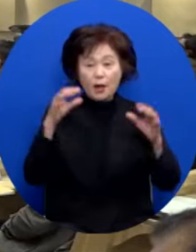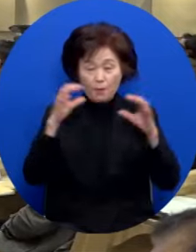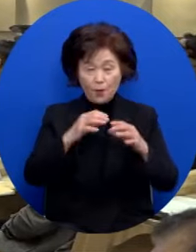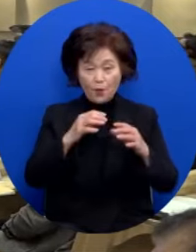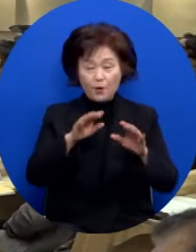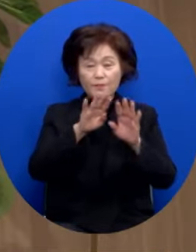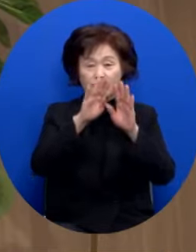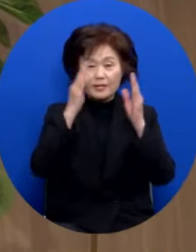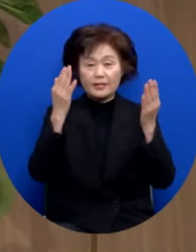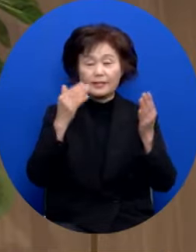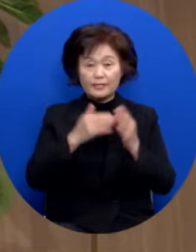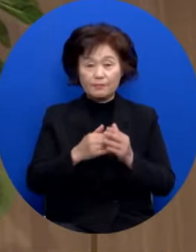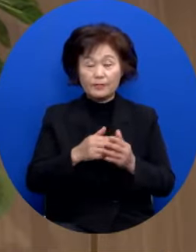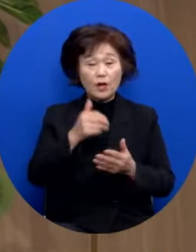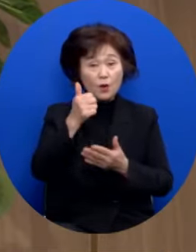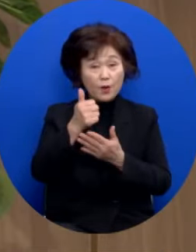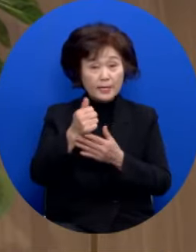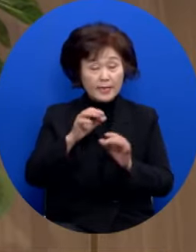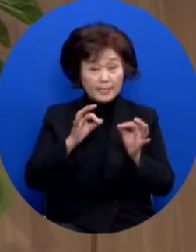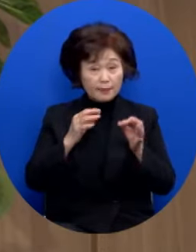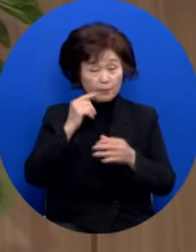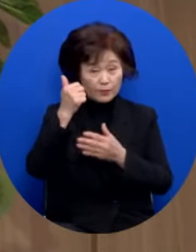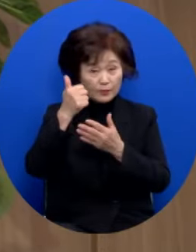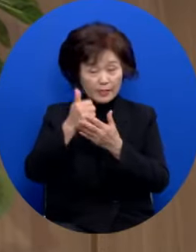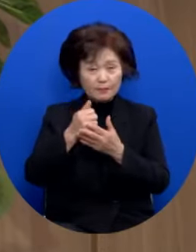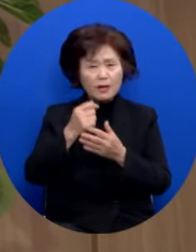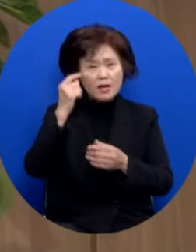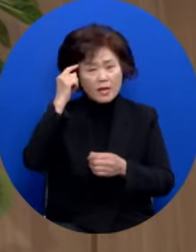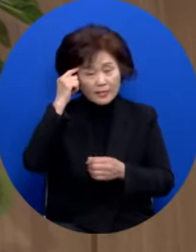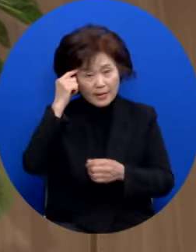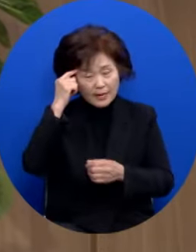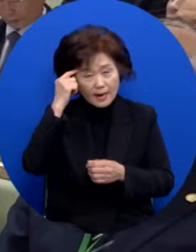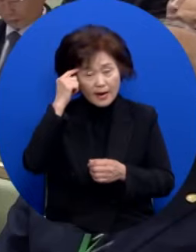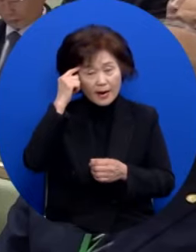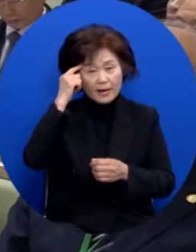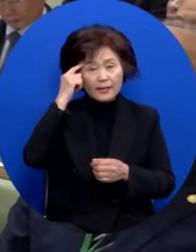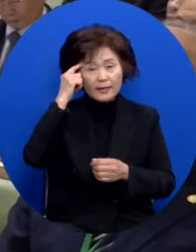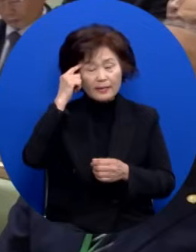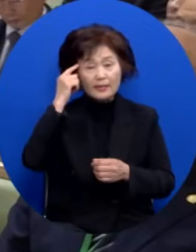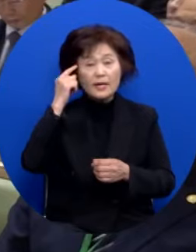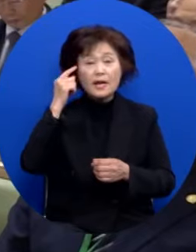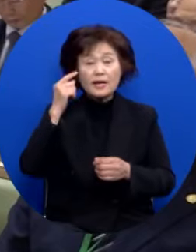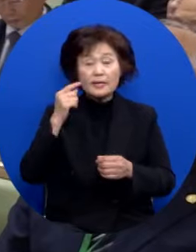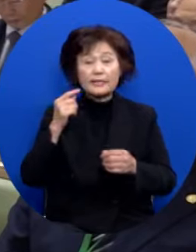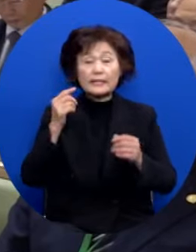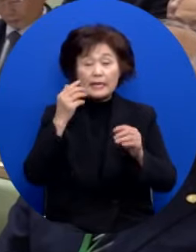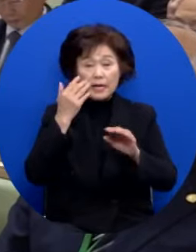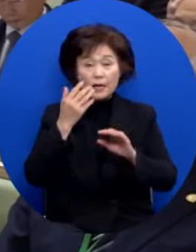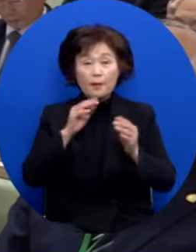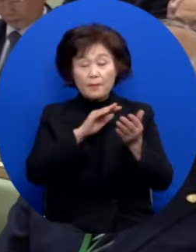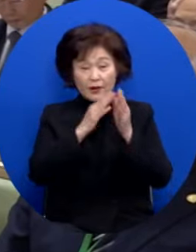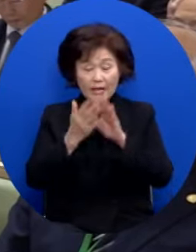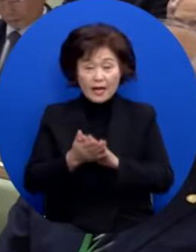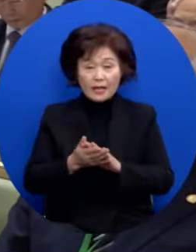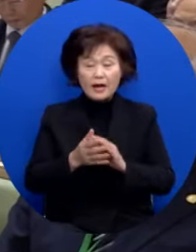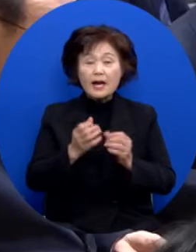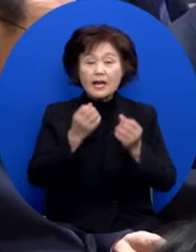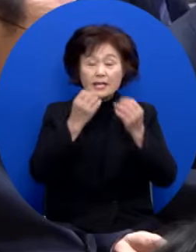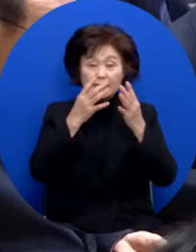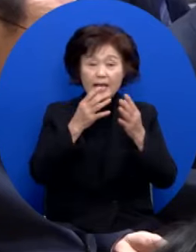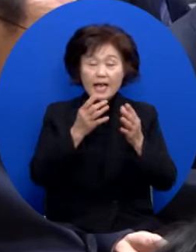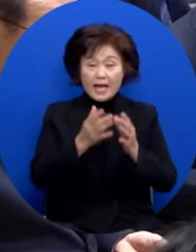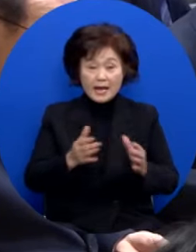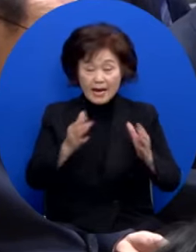개회예배에서 청주 지방회장 김민웅 목사는 생각의 틀을 깨고 새 가죽부대에 새 포도주를 담는 지방회가 되어